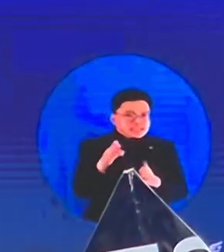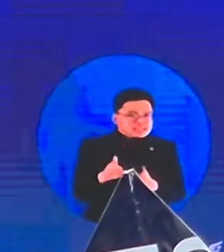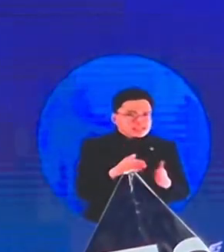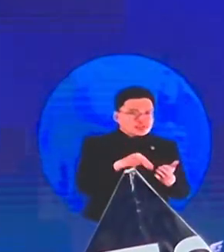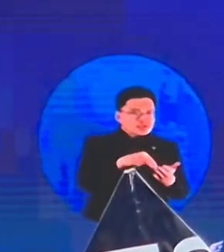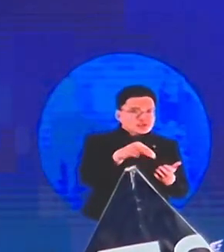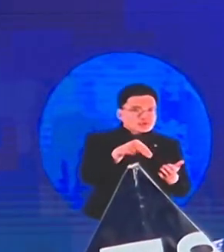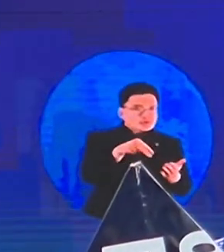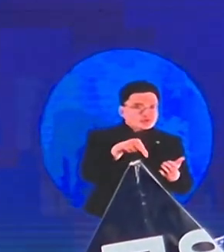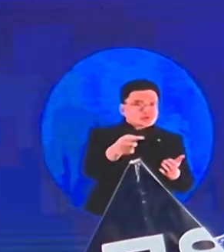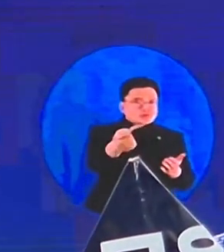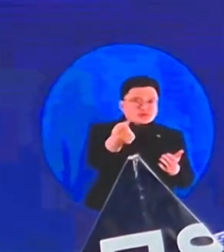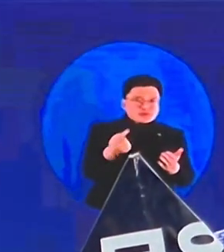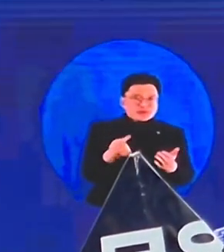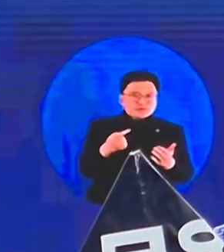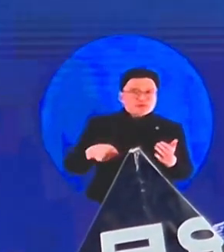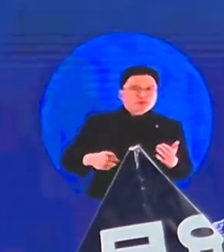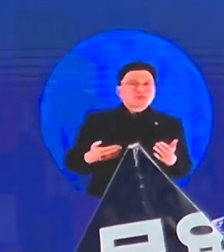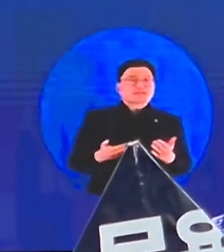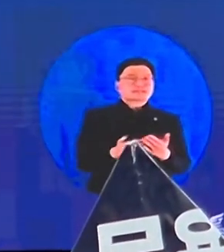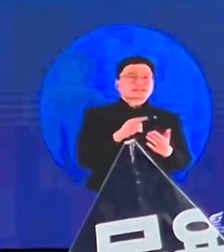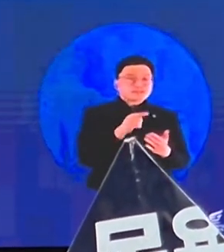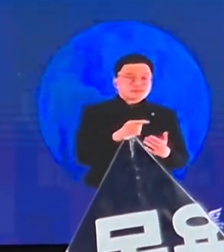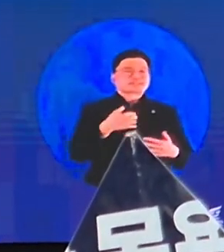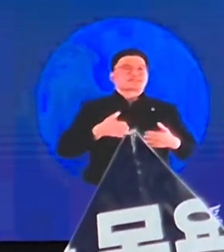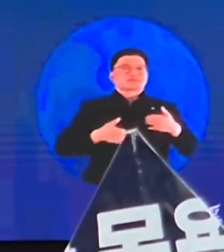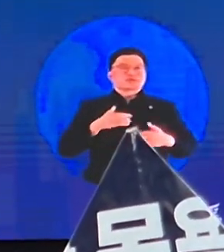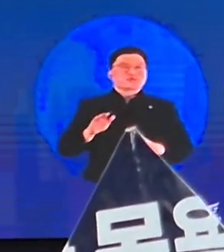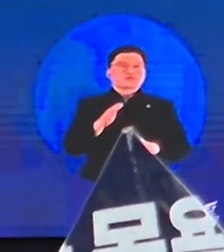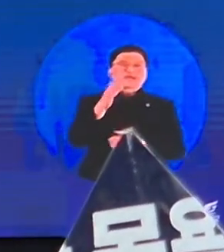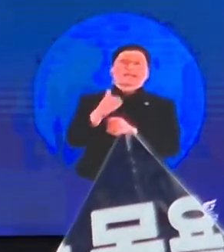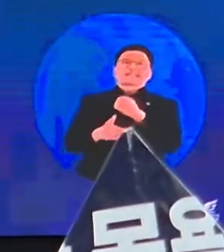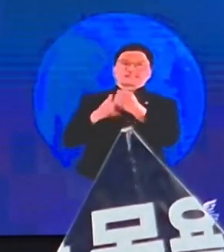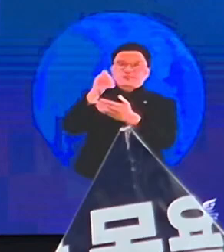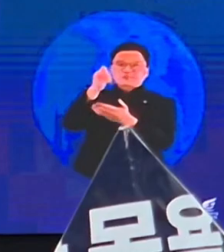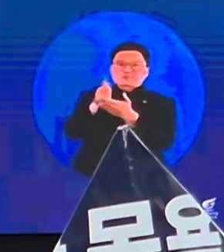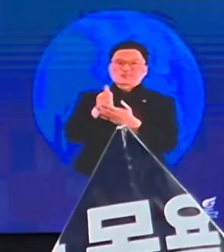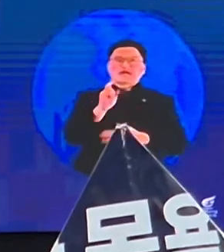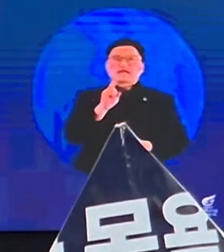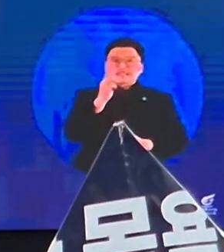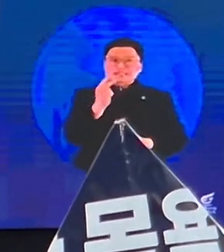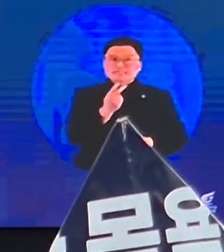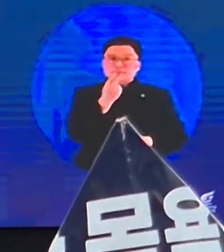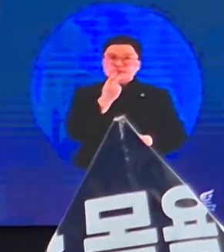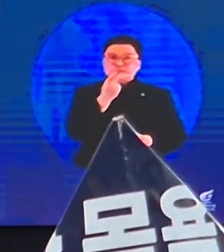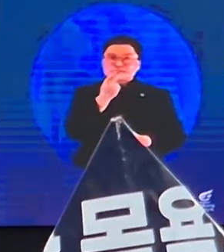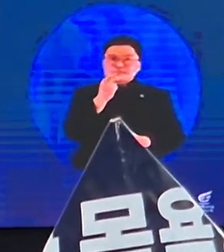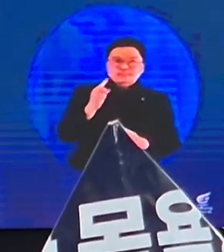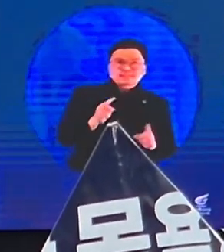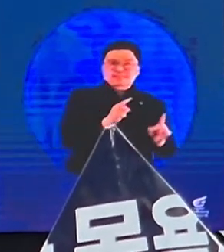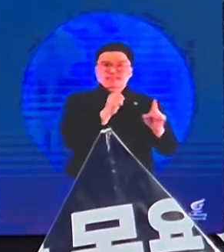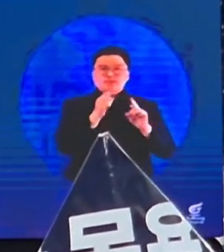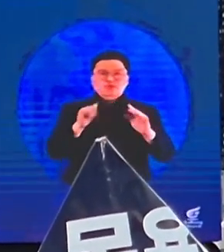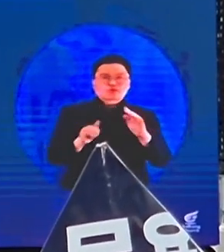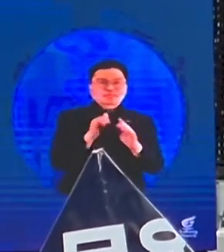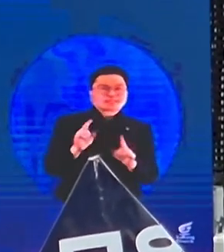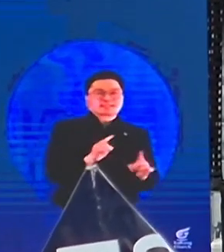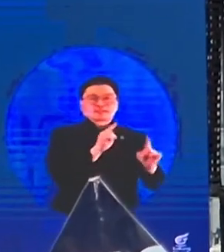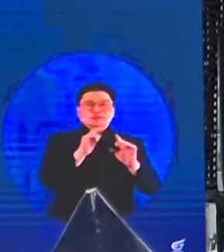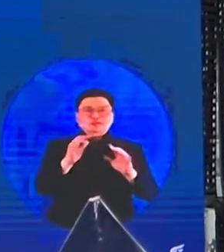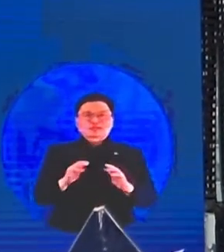돌이켜 사는 것을 기뻐하노라. 우리 하나님은 한 생명이 살고 가정이 살고 나라가 사는